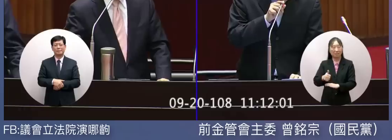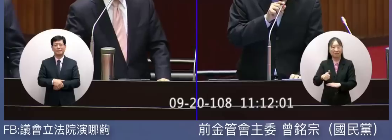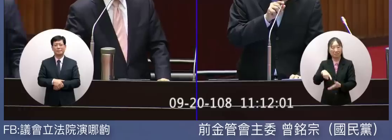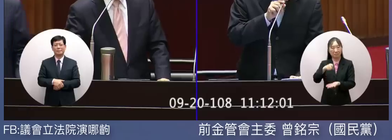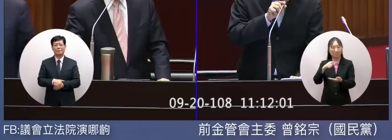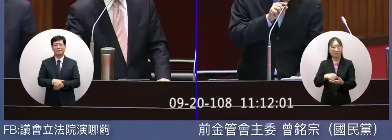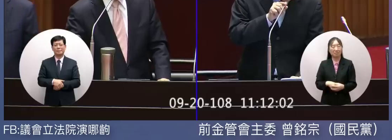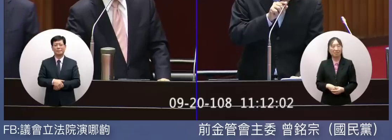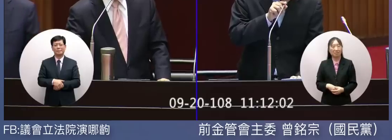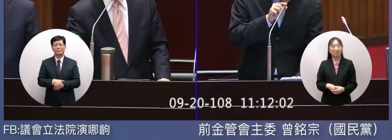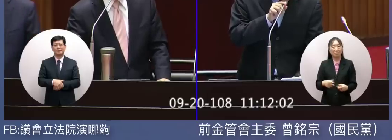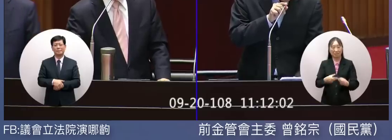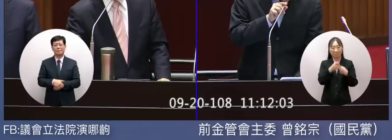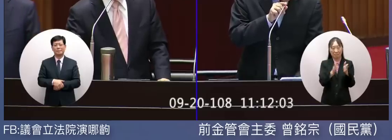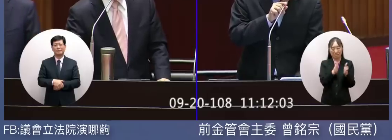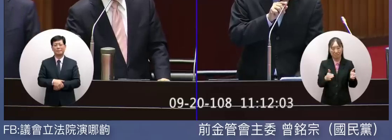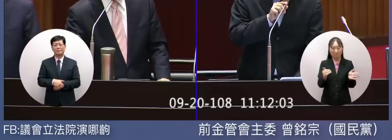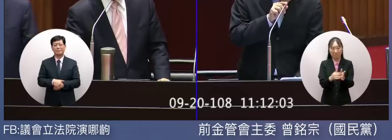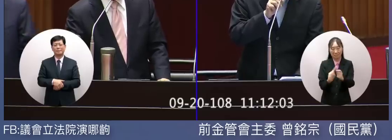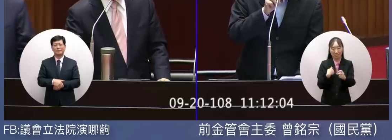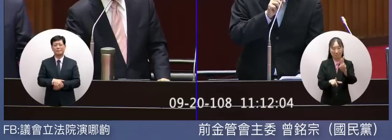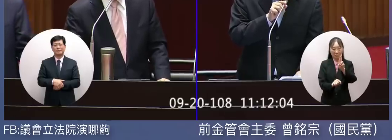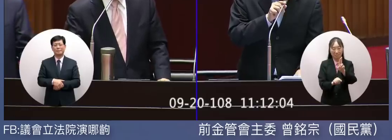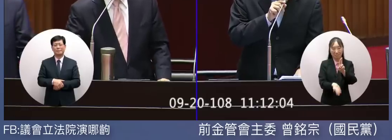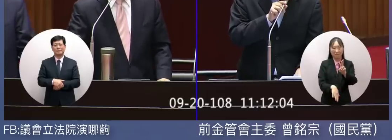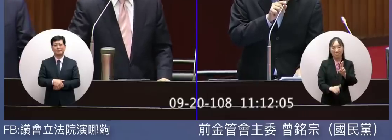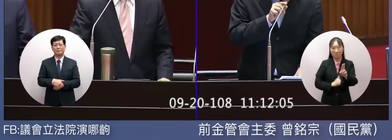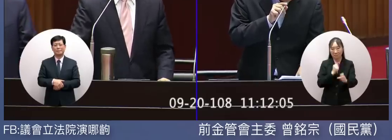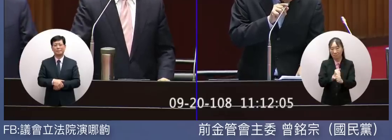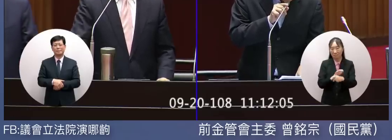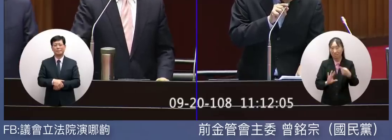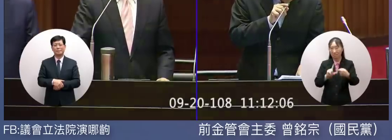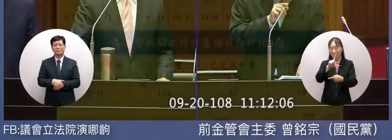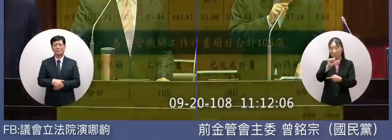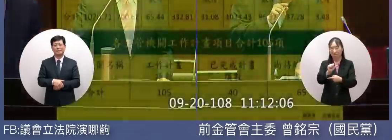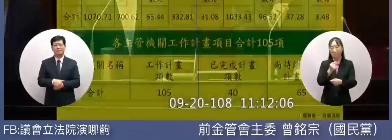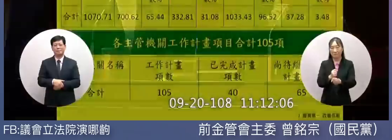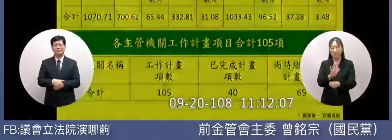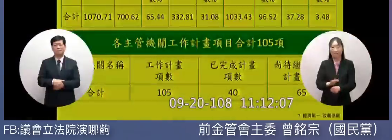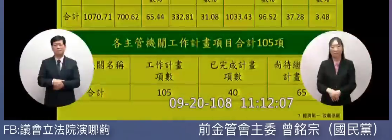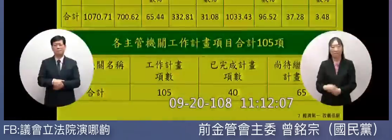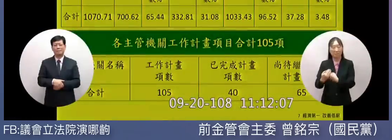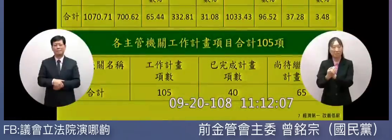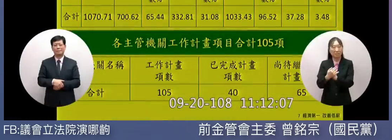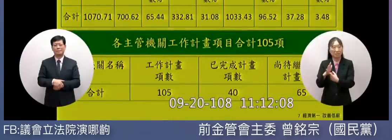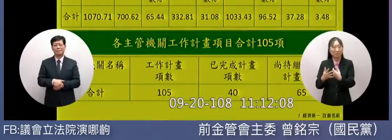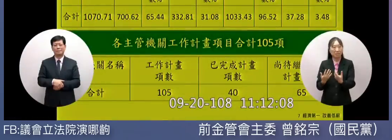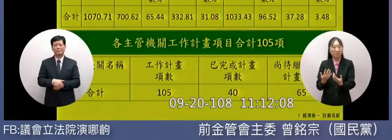划到去年12月底为止，真正的实现数是65%，保留数是